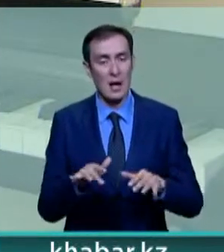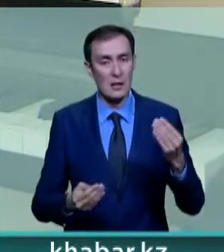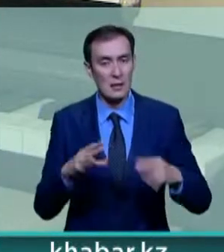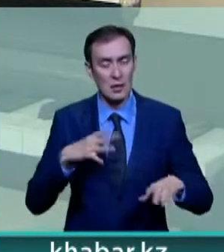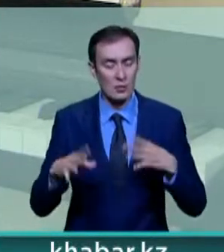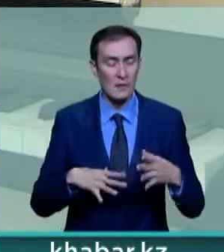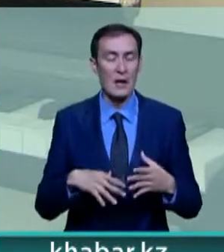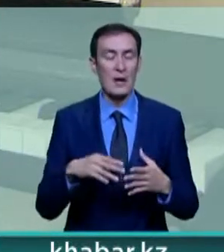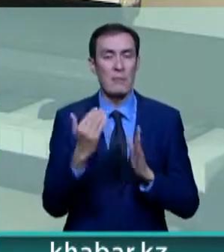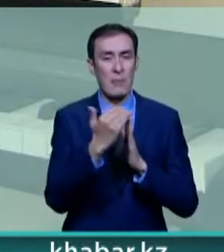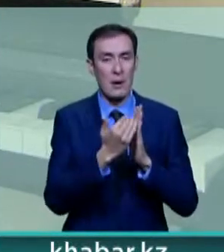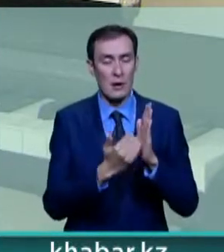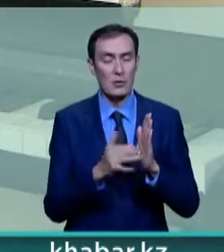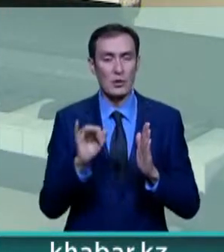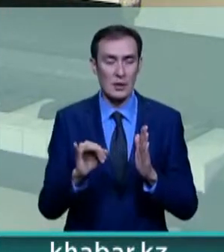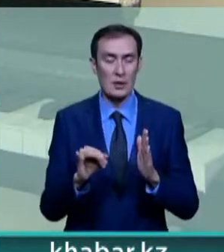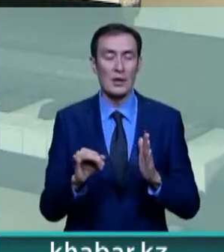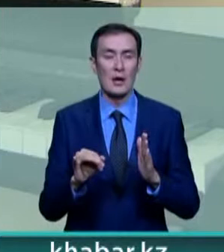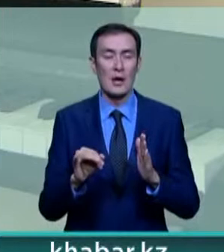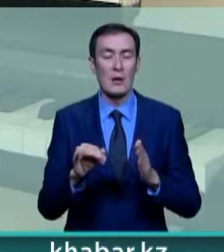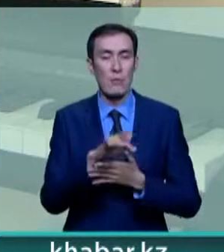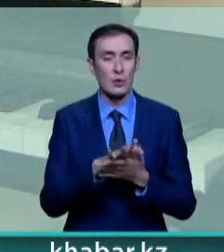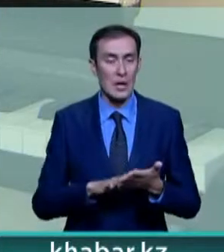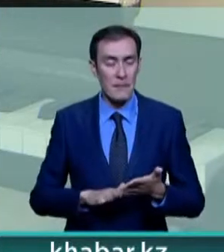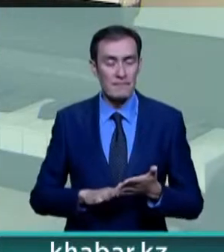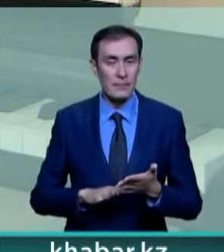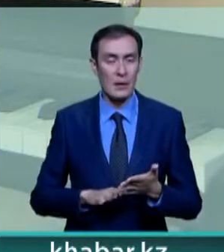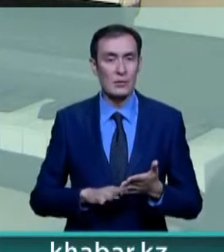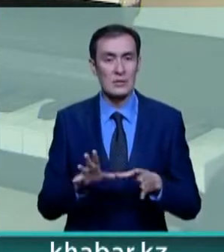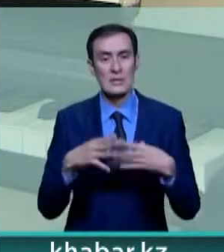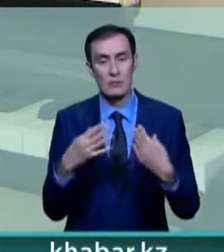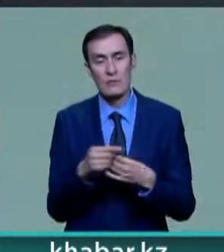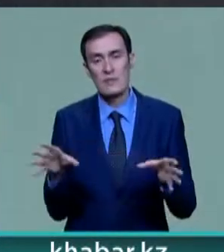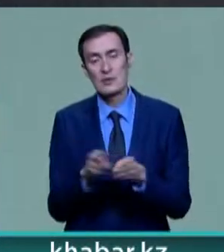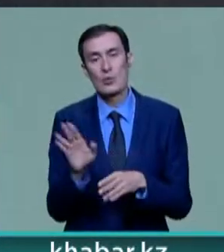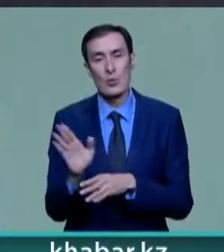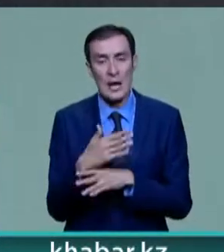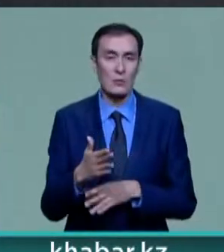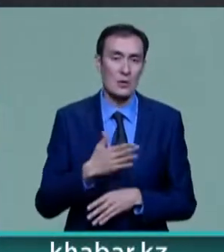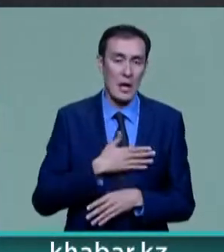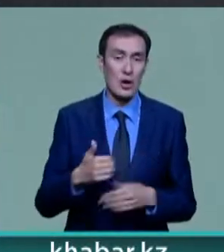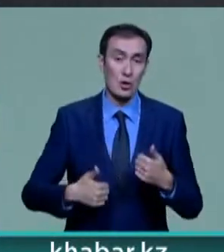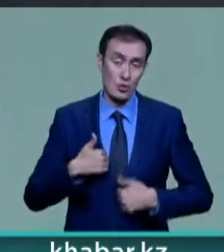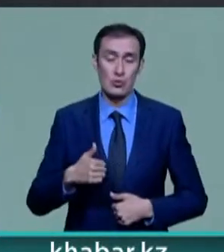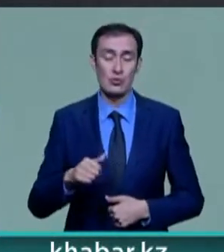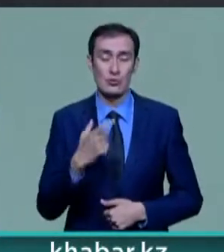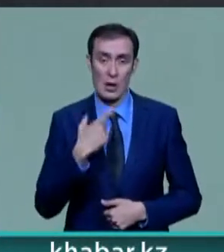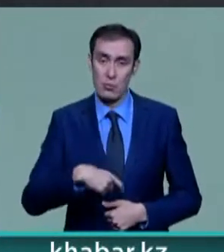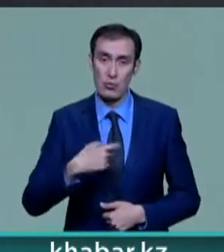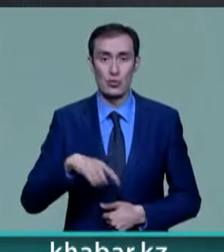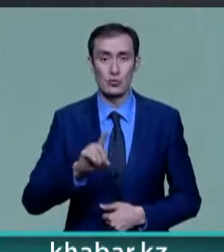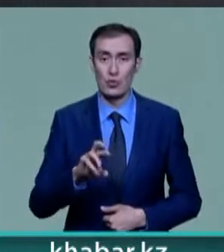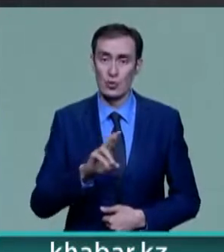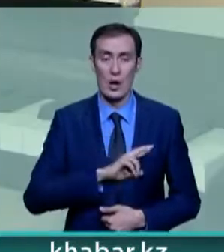все остальное. И наоборот же. Затем мы с семьей гуляем. Я горжусь собой, то, что